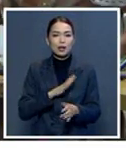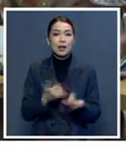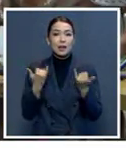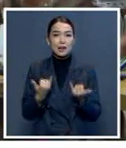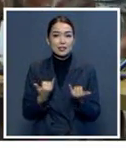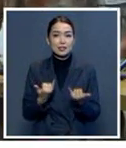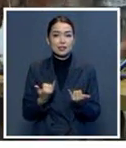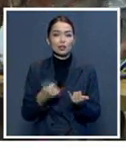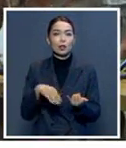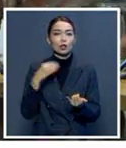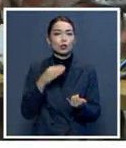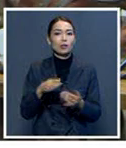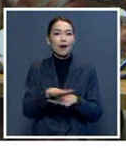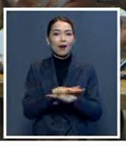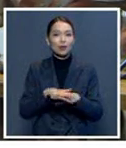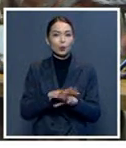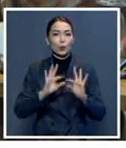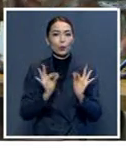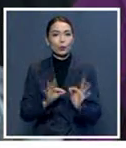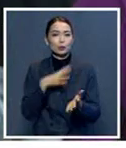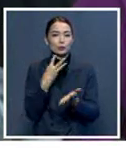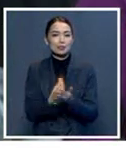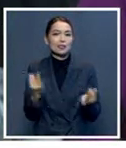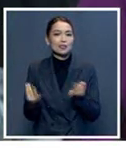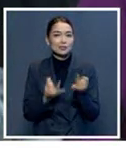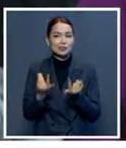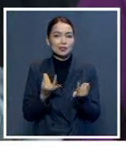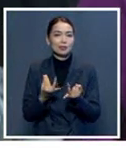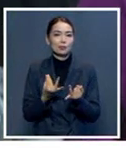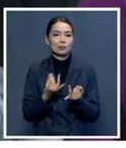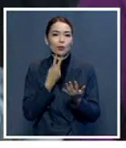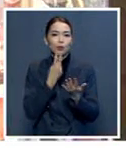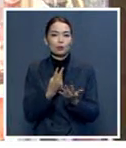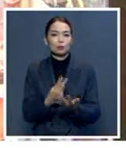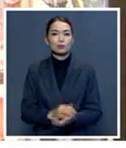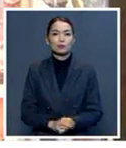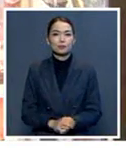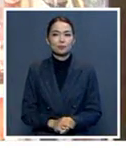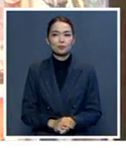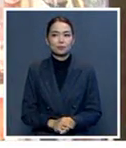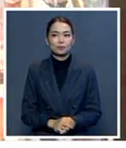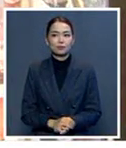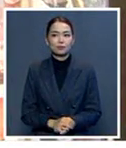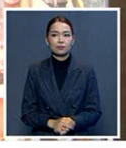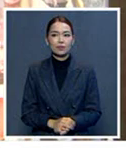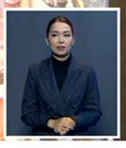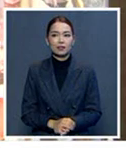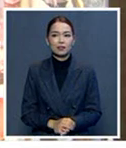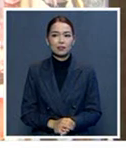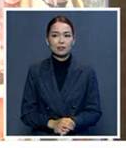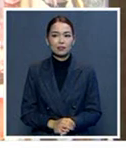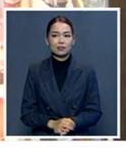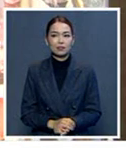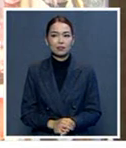қазір байырғы түркі халқының өнеріне өзге ұлттар қызығушылық танытып отыр. Бүгінгі іс-шара Тұран ансамблінің